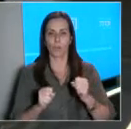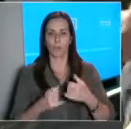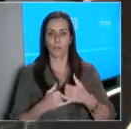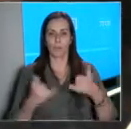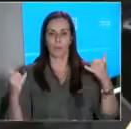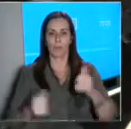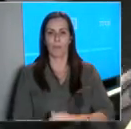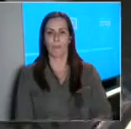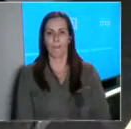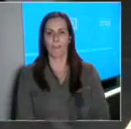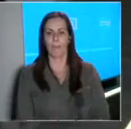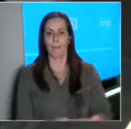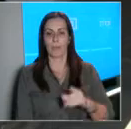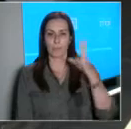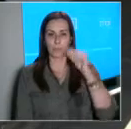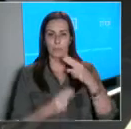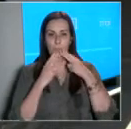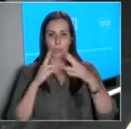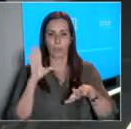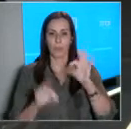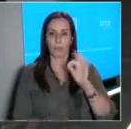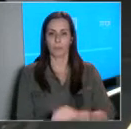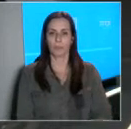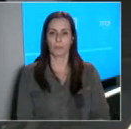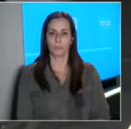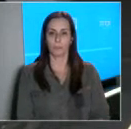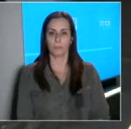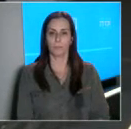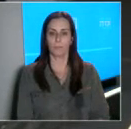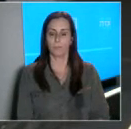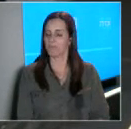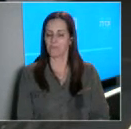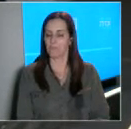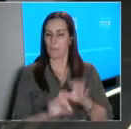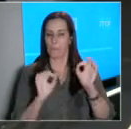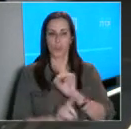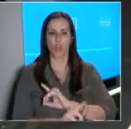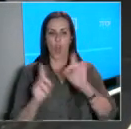הרווחה. אתה מרוצה מתוצאות הבחירות? ממש לא.